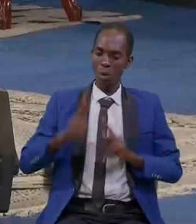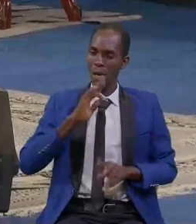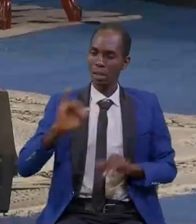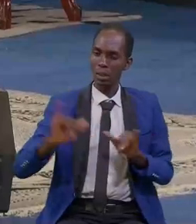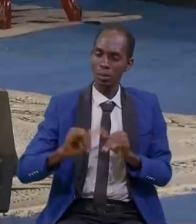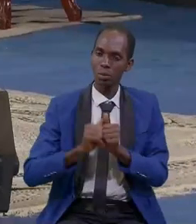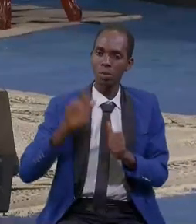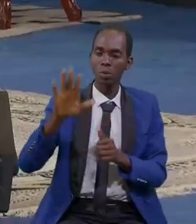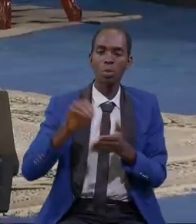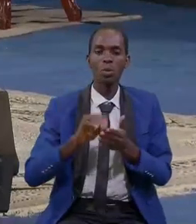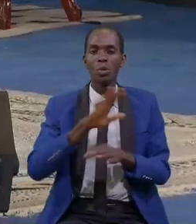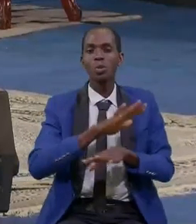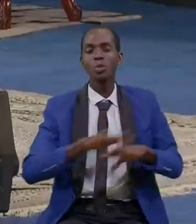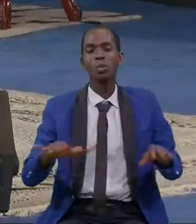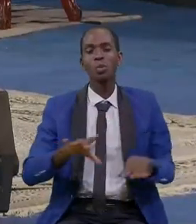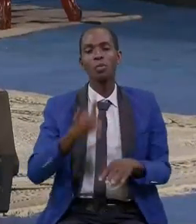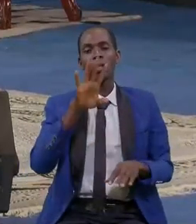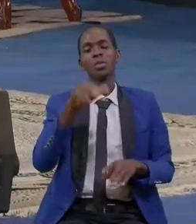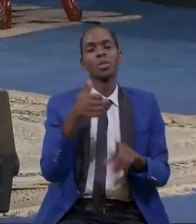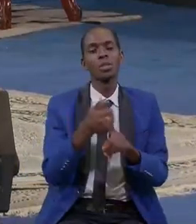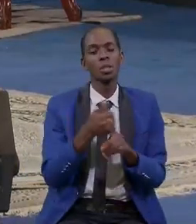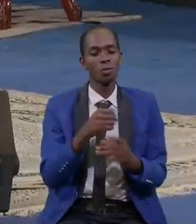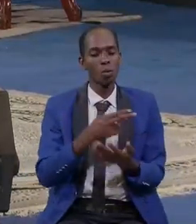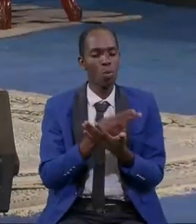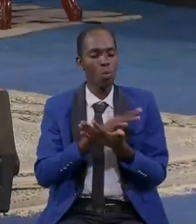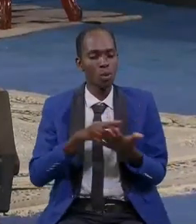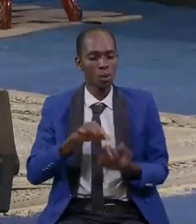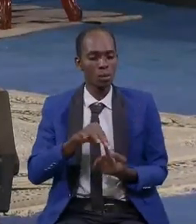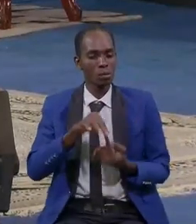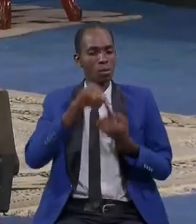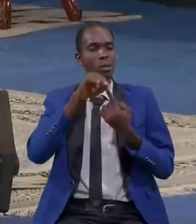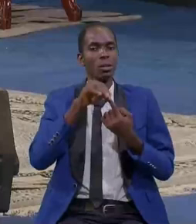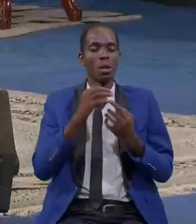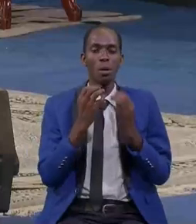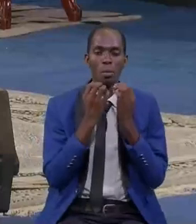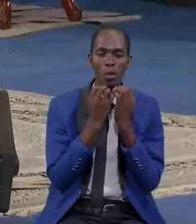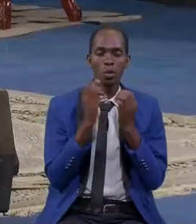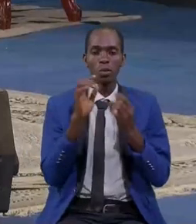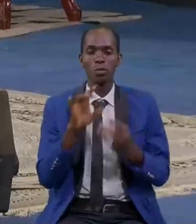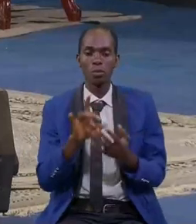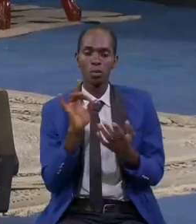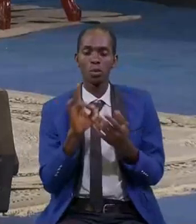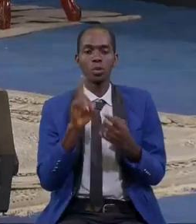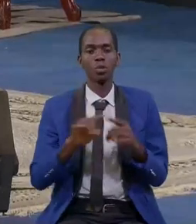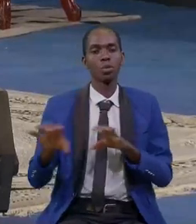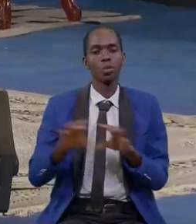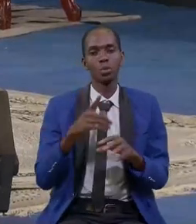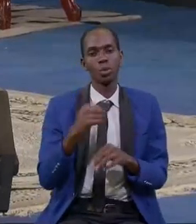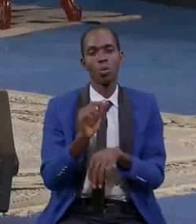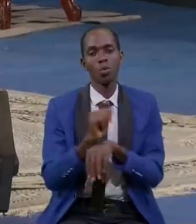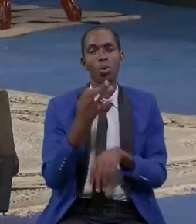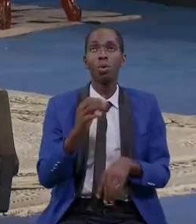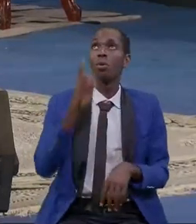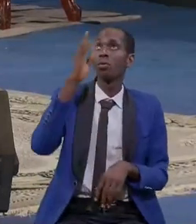se considéraient pas comme sacrés, uniques, choisis pour faire l'œuvre de Dieu. Si Dieu t'a